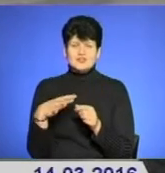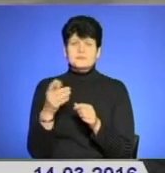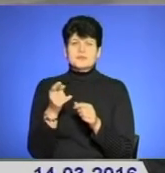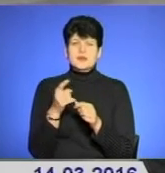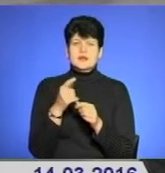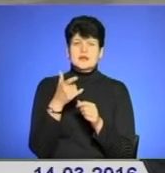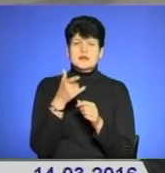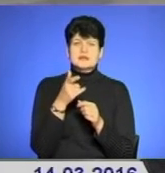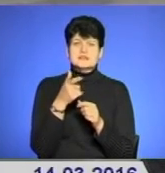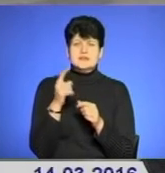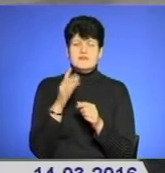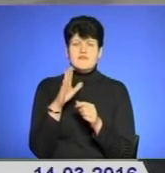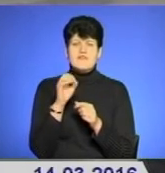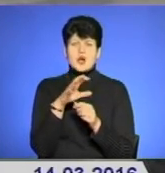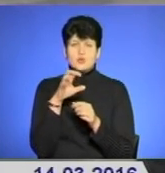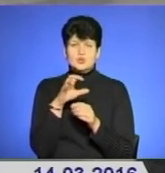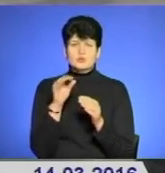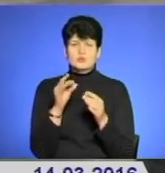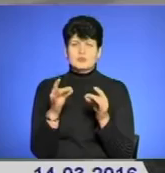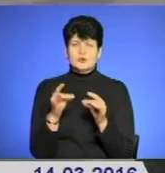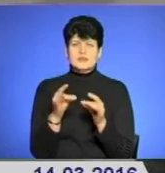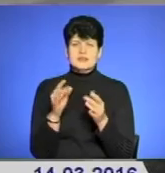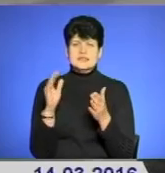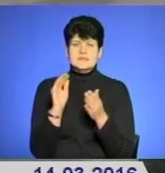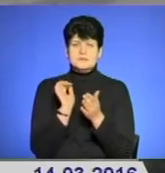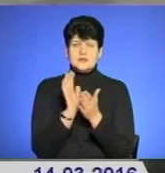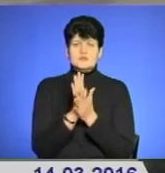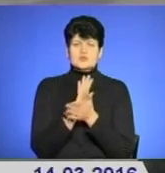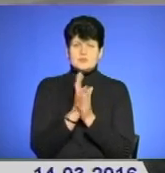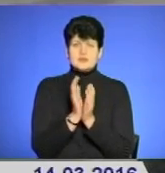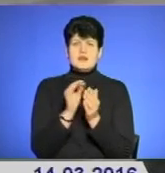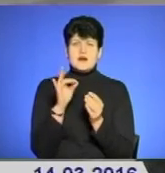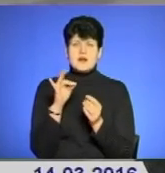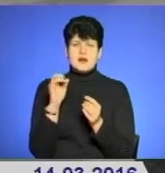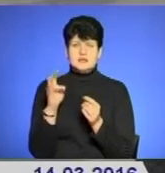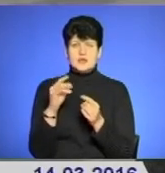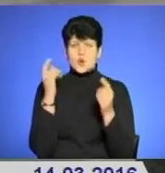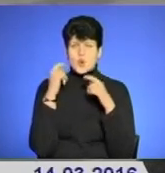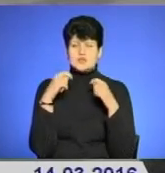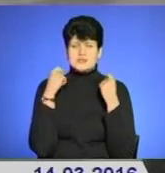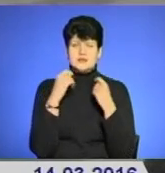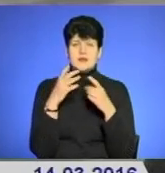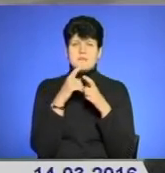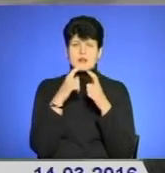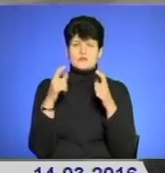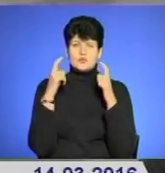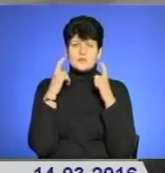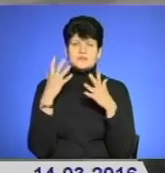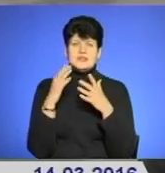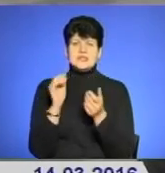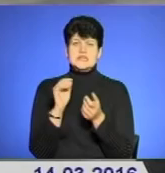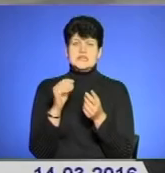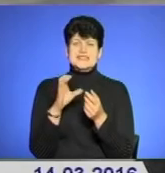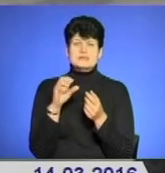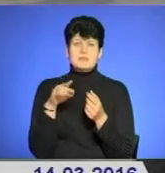гігроскопічну малю в вакуумній упаковці для тампонування рани, косинки, марлеві пов'язки, спиртові пов'язки,